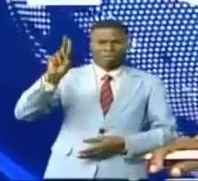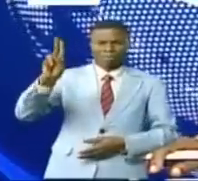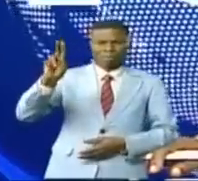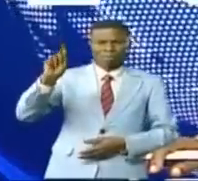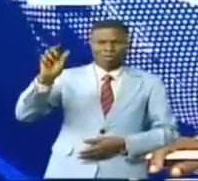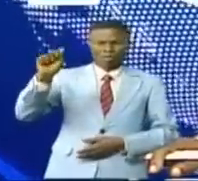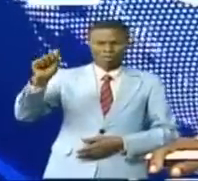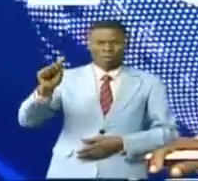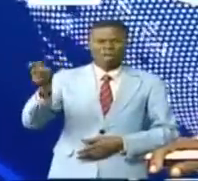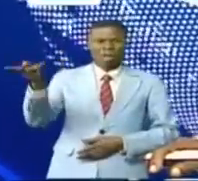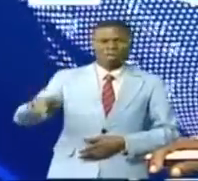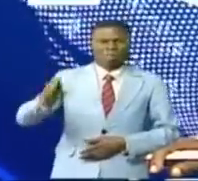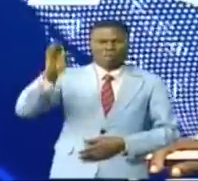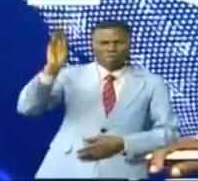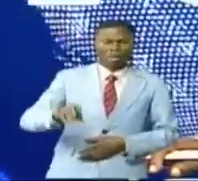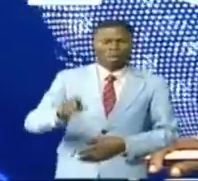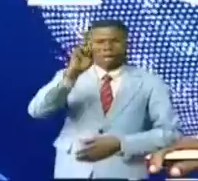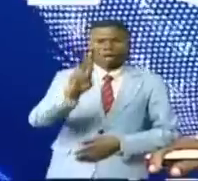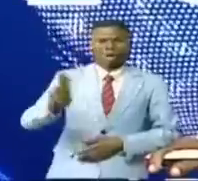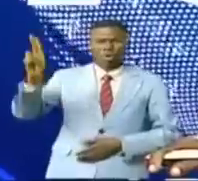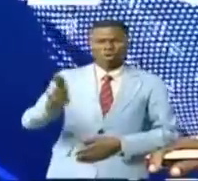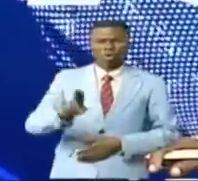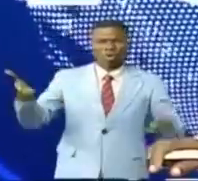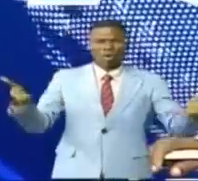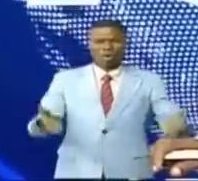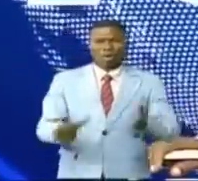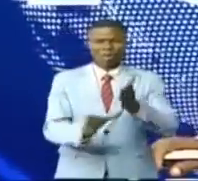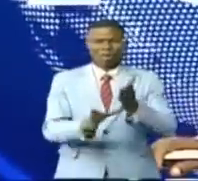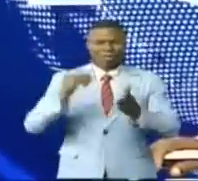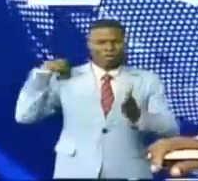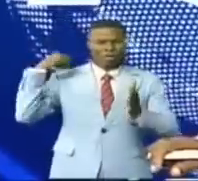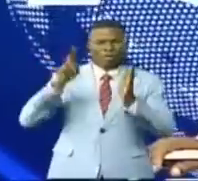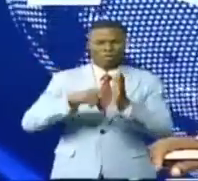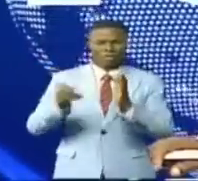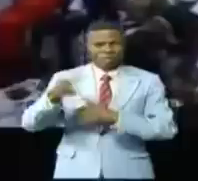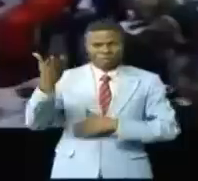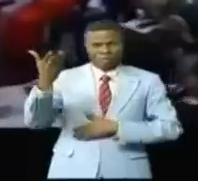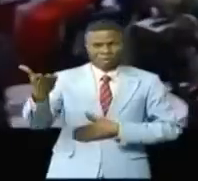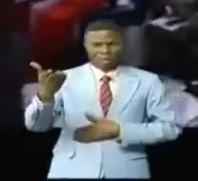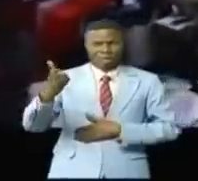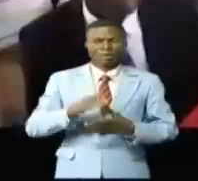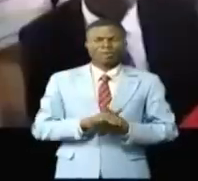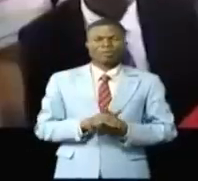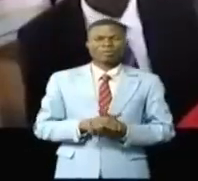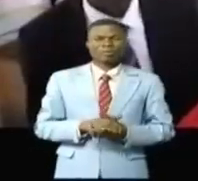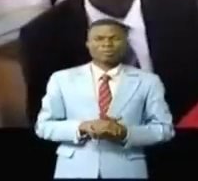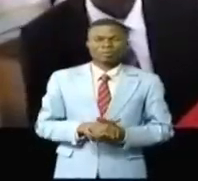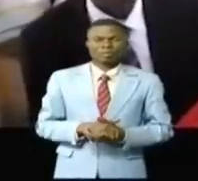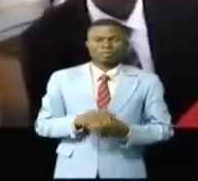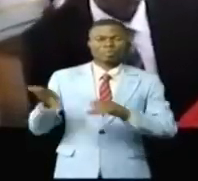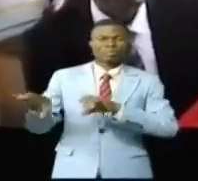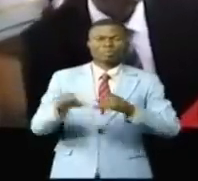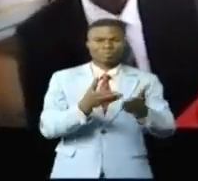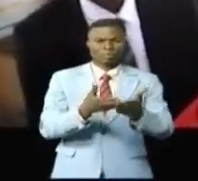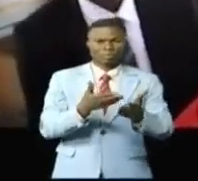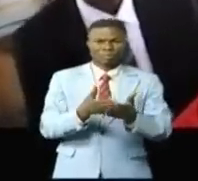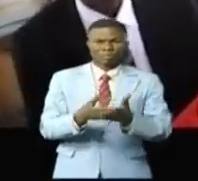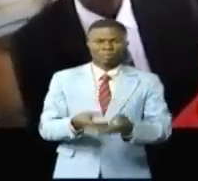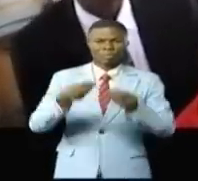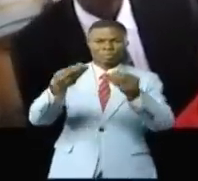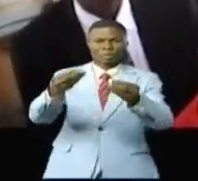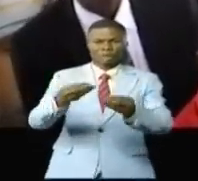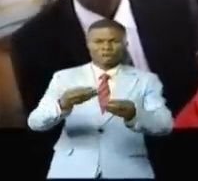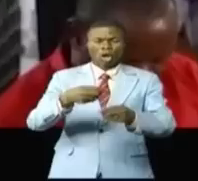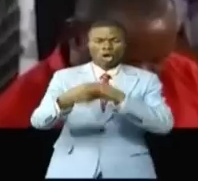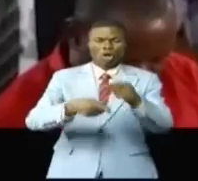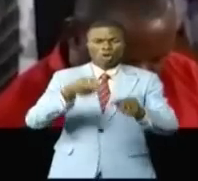du Bas-Ouélé. C'était en présence du vice-gouverneur de cette province. L'objectif de cette cérémonie est de poser les premiers jalons